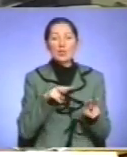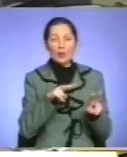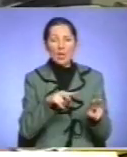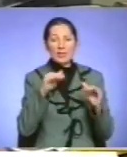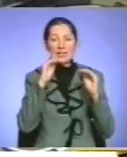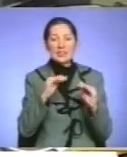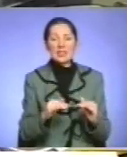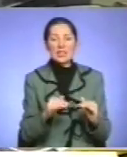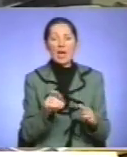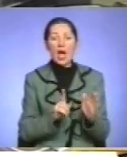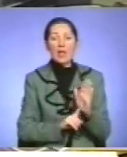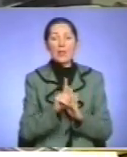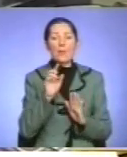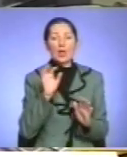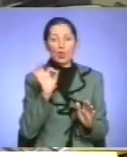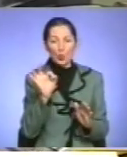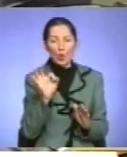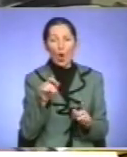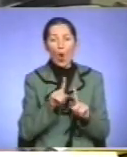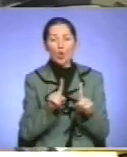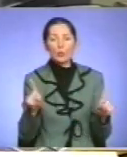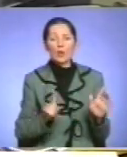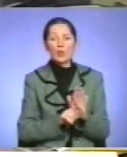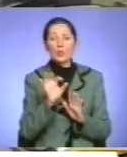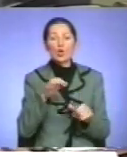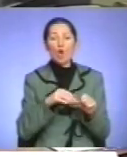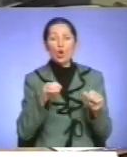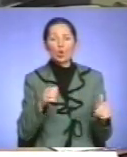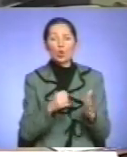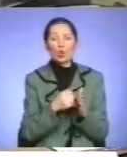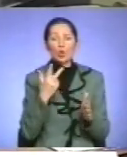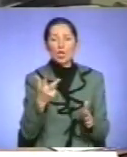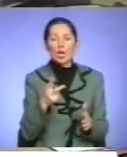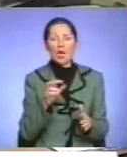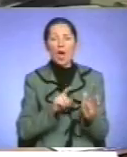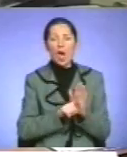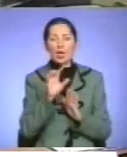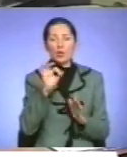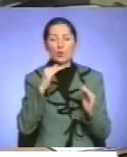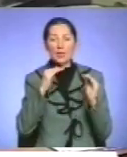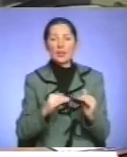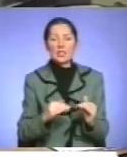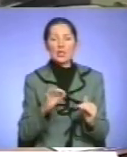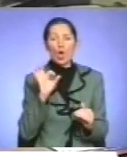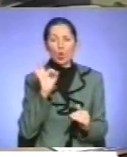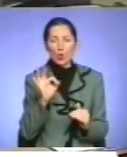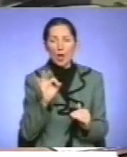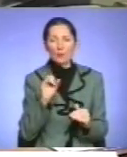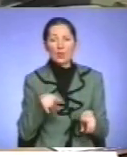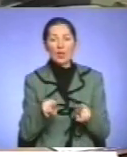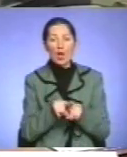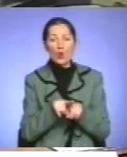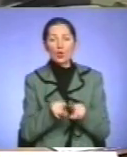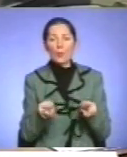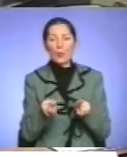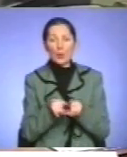зниження температури, особливо температури ґрунту, до 3 градусів нижче нуля. І також